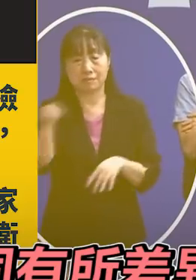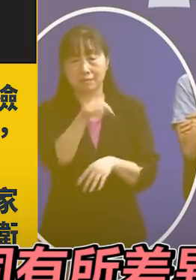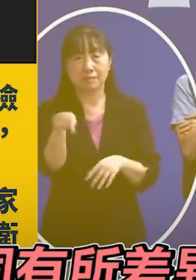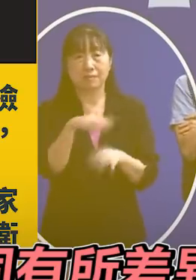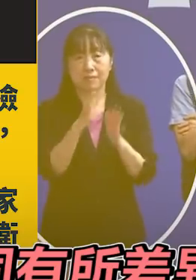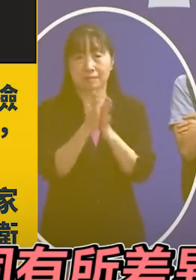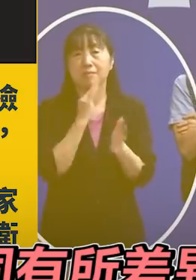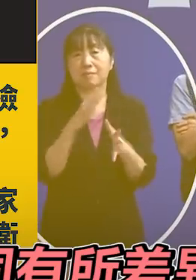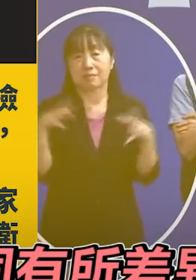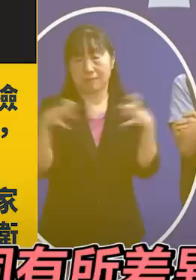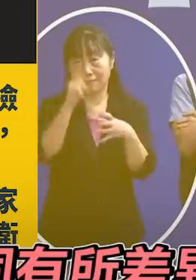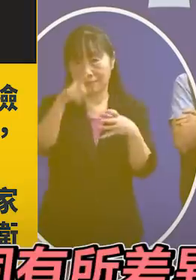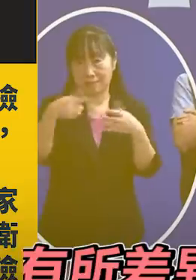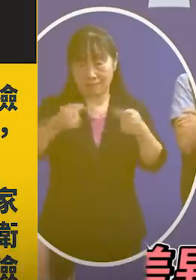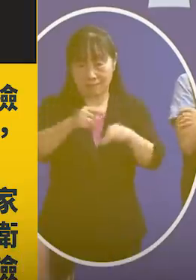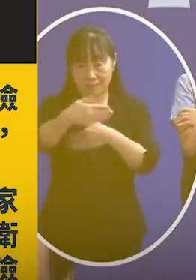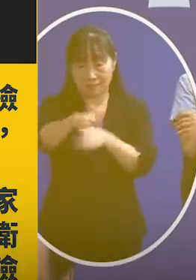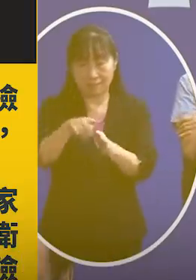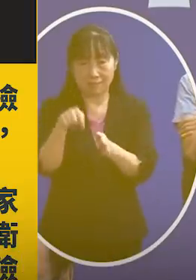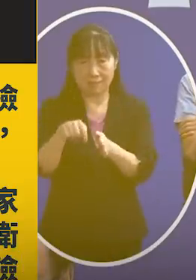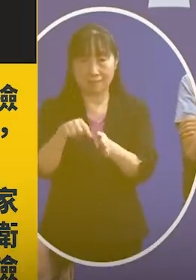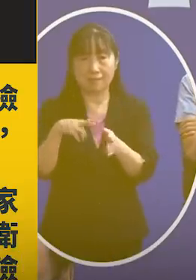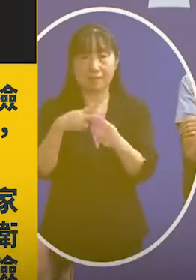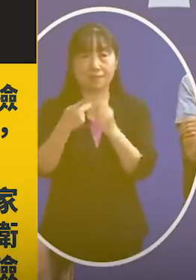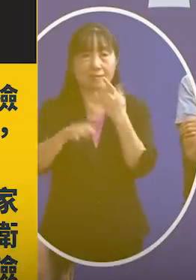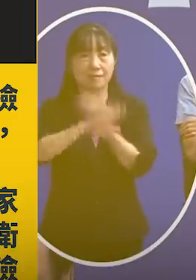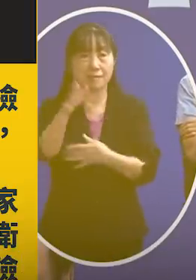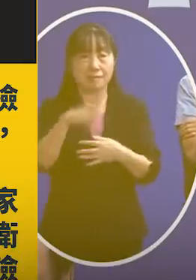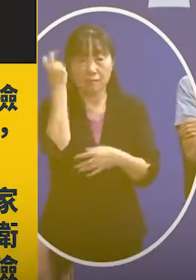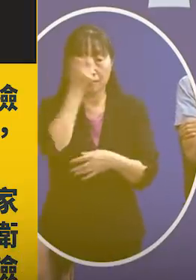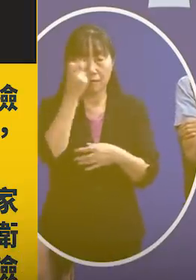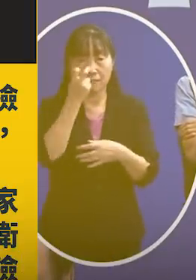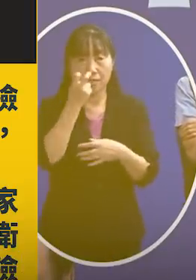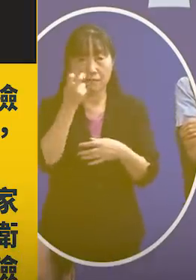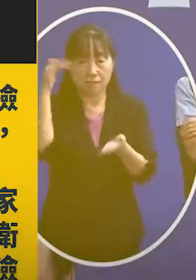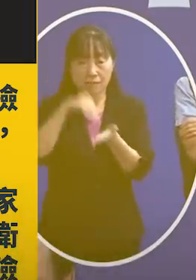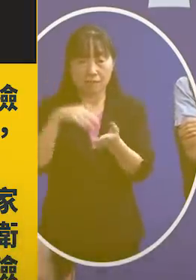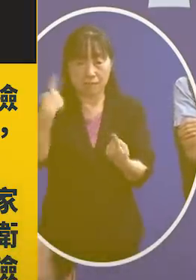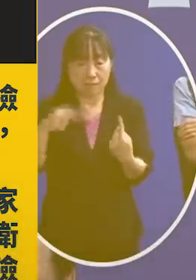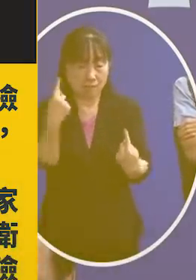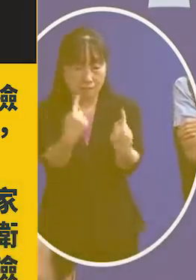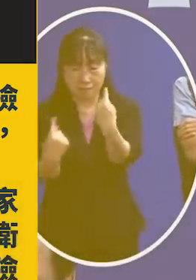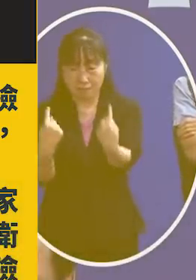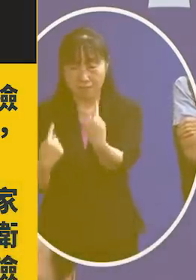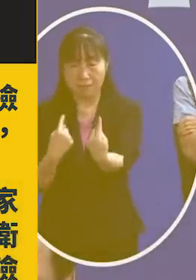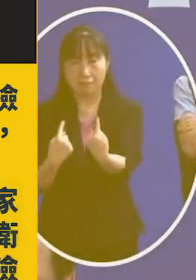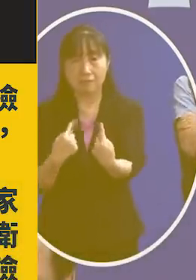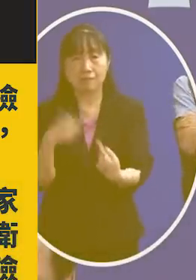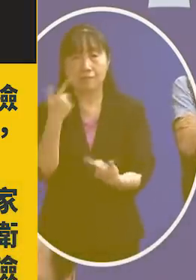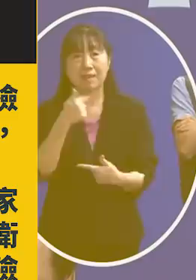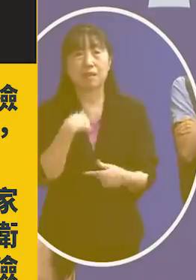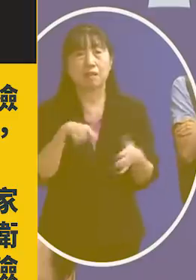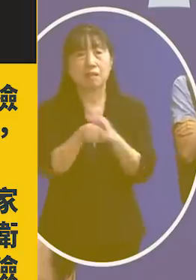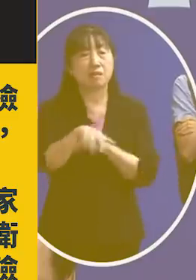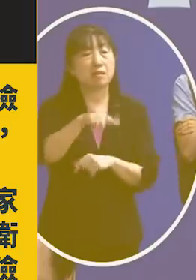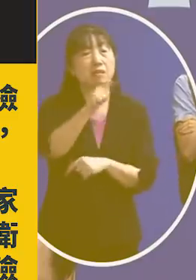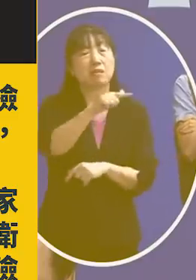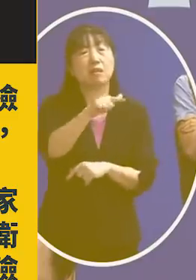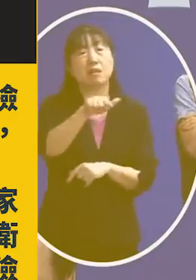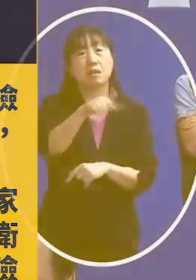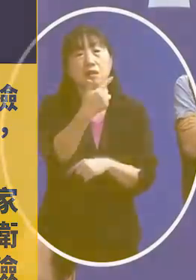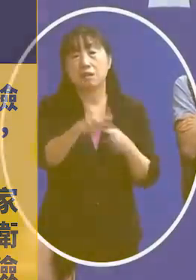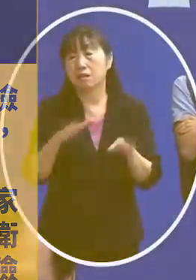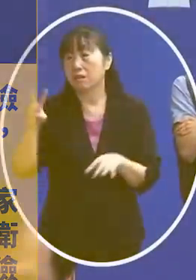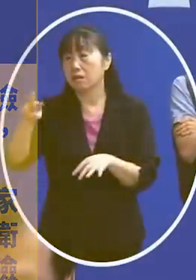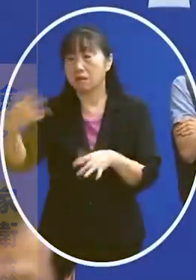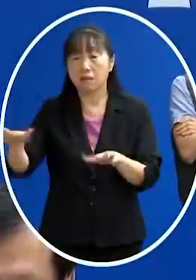一个实验室里面跟这个其他的这个检验结果一起来比较，才能够来比，不是说直接把600多跟